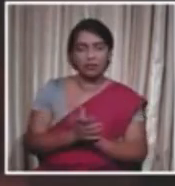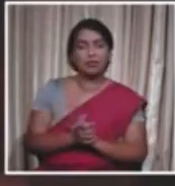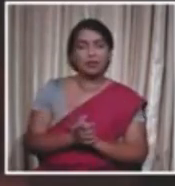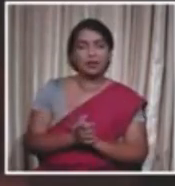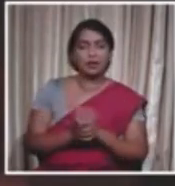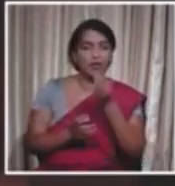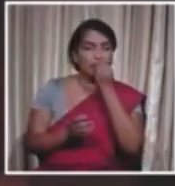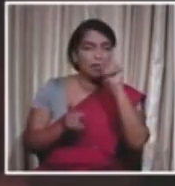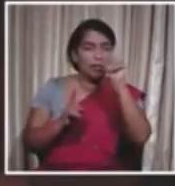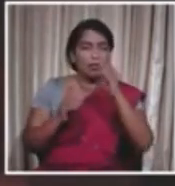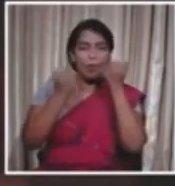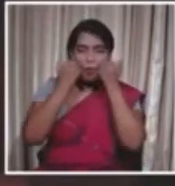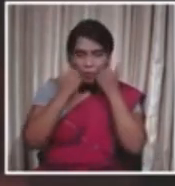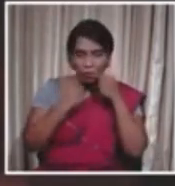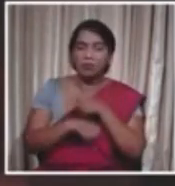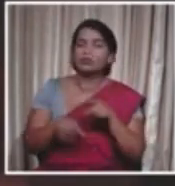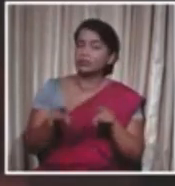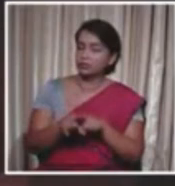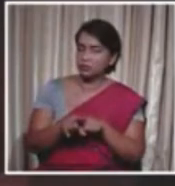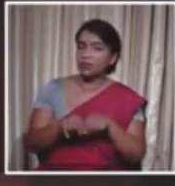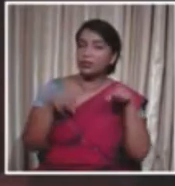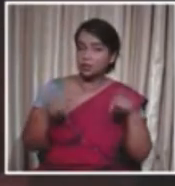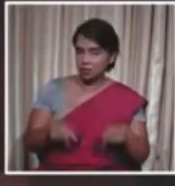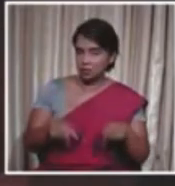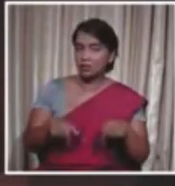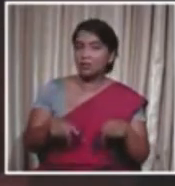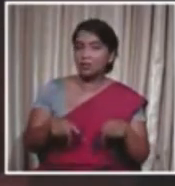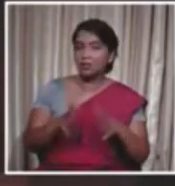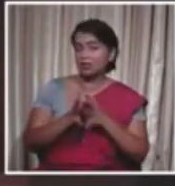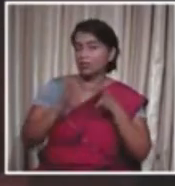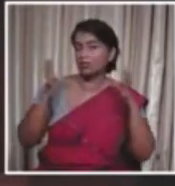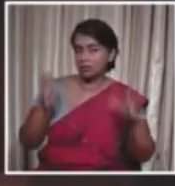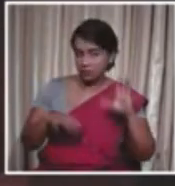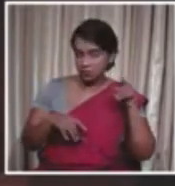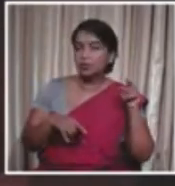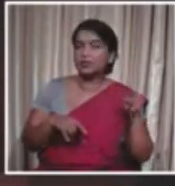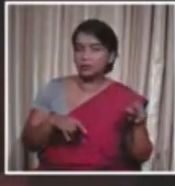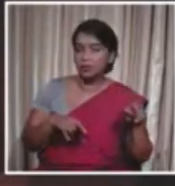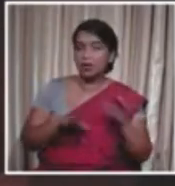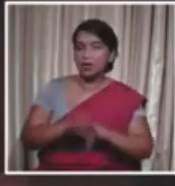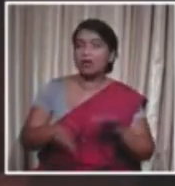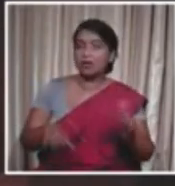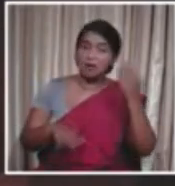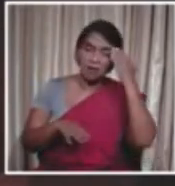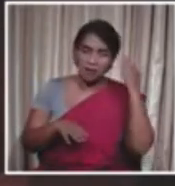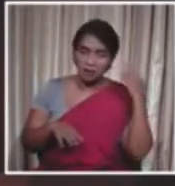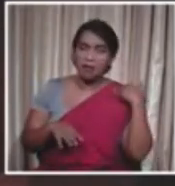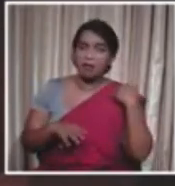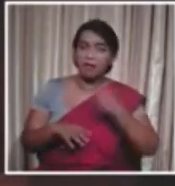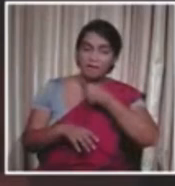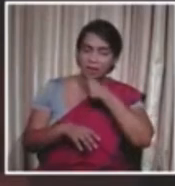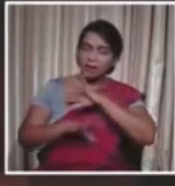මන්න පෝෂණ තත්ත්වය අද වර්ධනය වෙලා තිබෙනවා. දරුවන්ගෙත් අම්මලාගෙත්